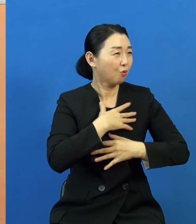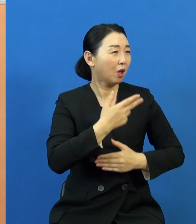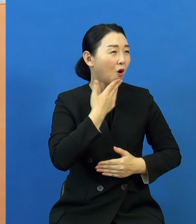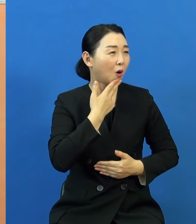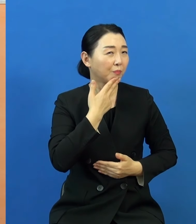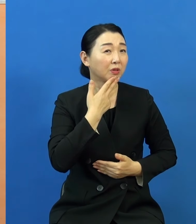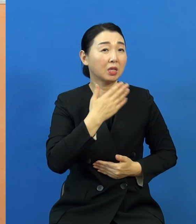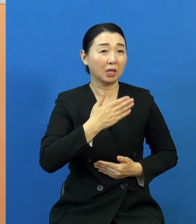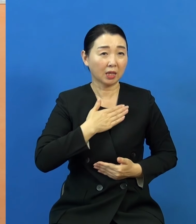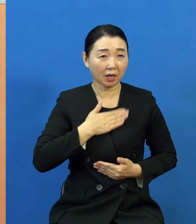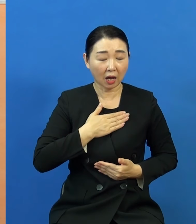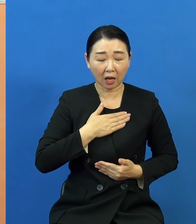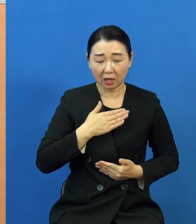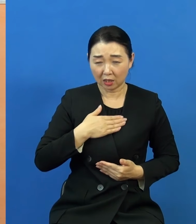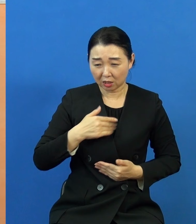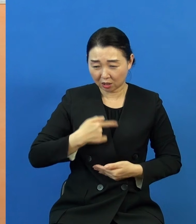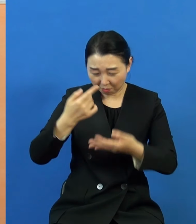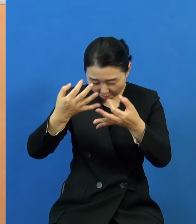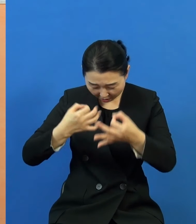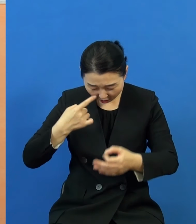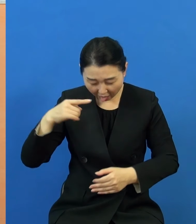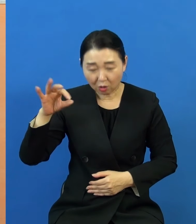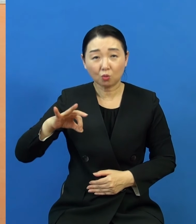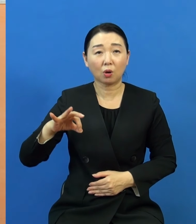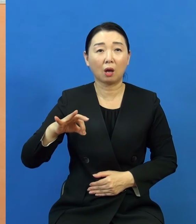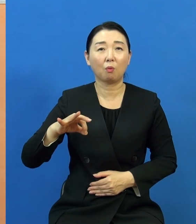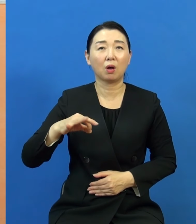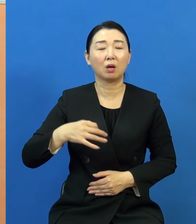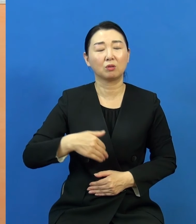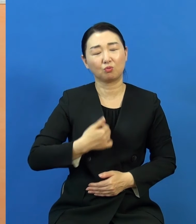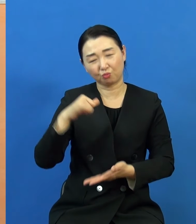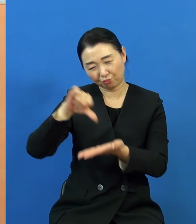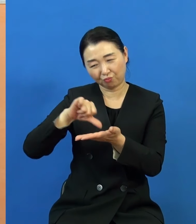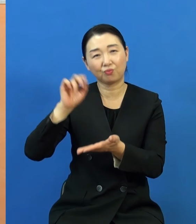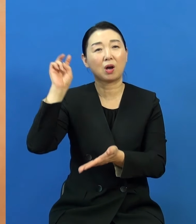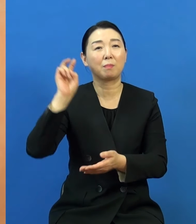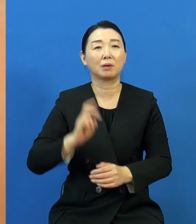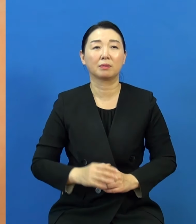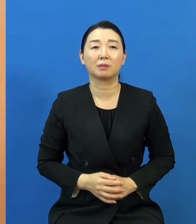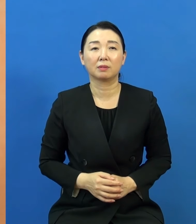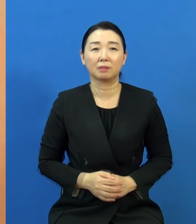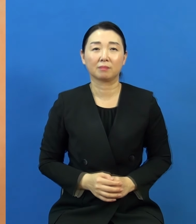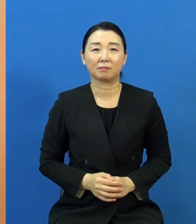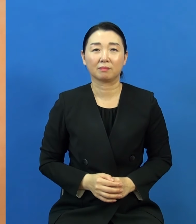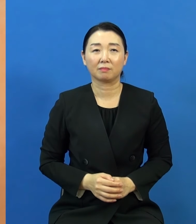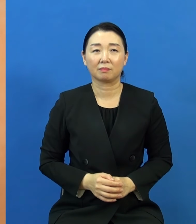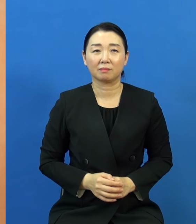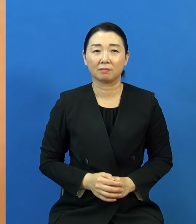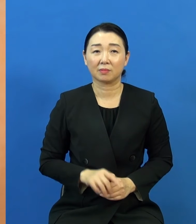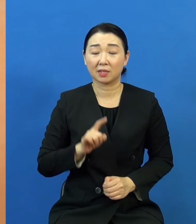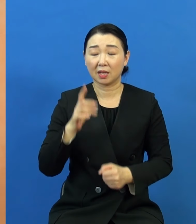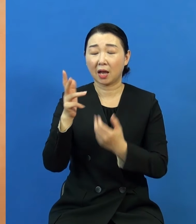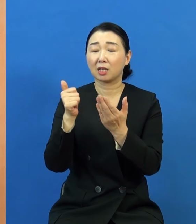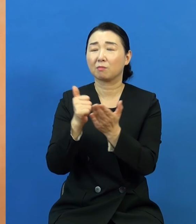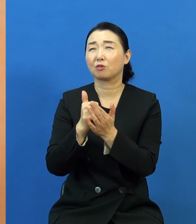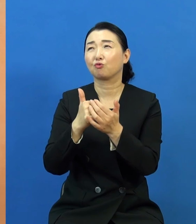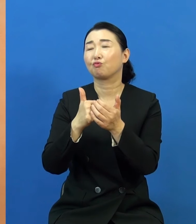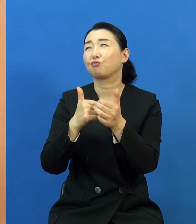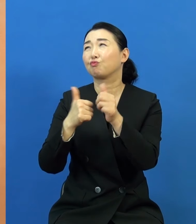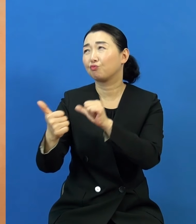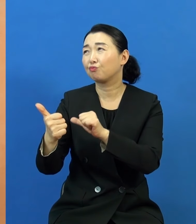초라해져 있는 모습 앞에서 스스로가 얼마나 자괴감이 들었을까요? 그는 하나님께 죽기를 구했습니다.